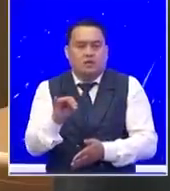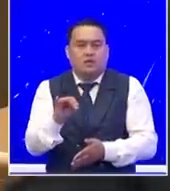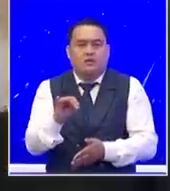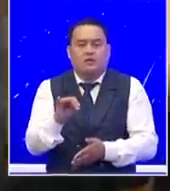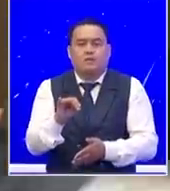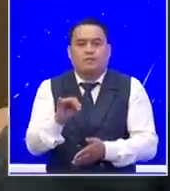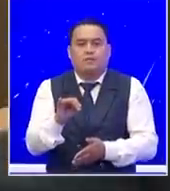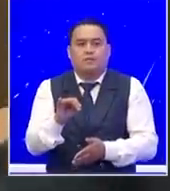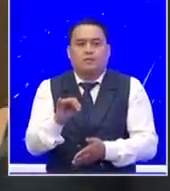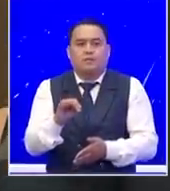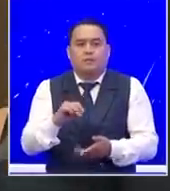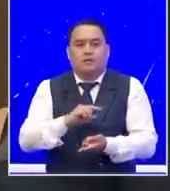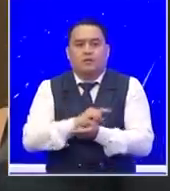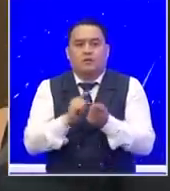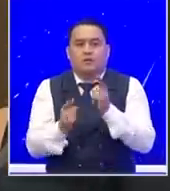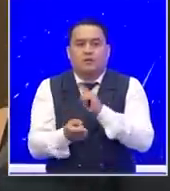қайталайды. Емесе Әл-Фараби қайталайды.